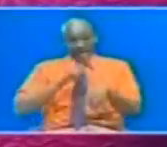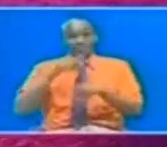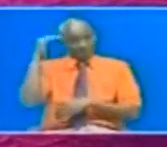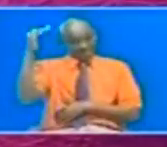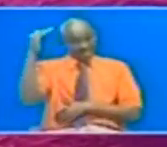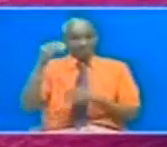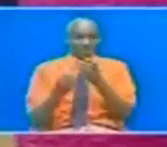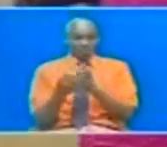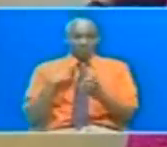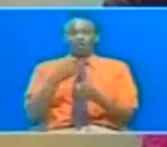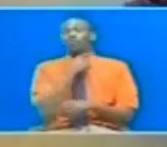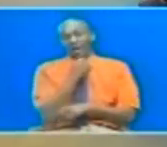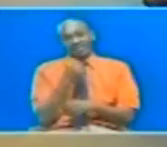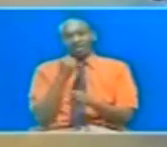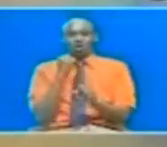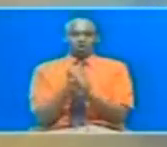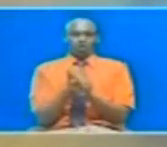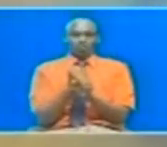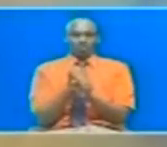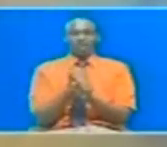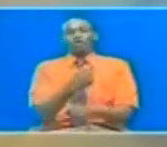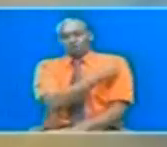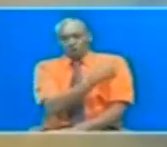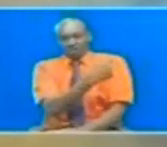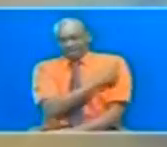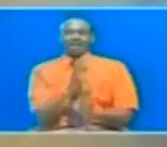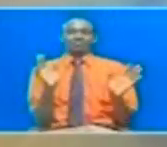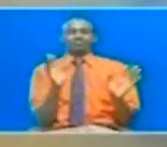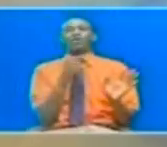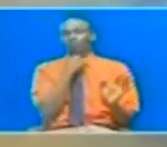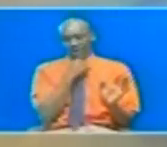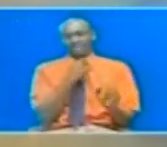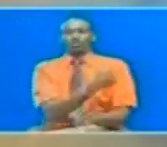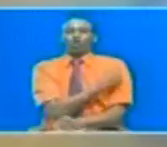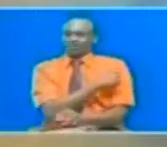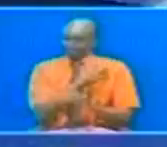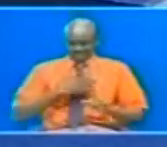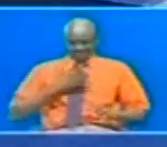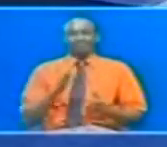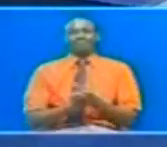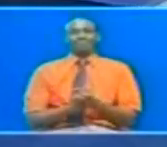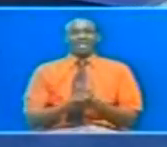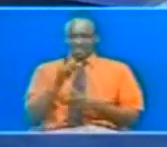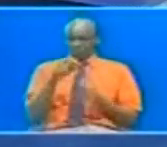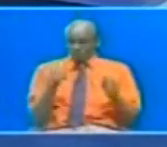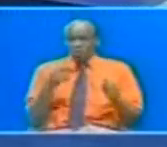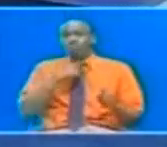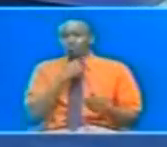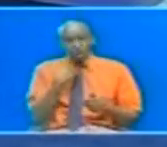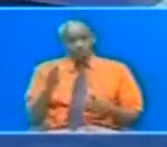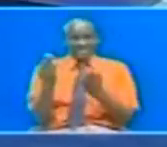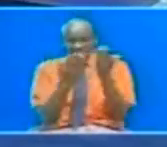mkubwa. Uh-huh. Neza taka kwa doctor. Oh, doctor. Iyo ni poa. Iyo ni poa. Si journalist kama